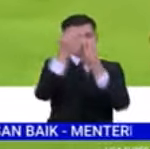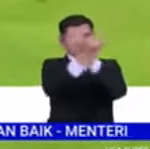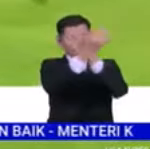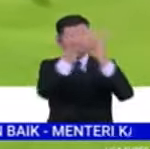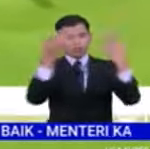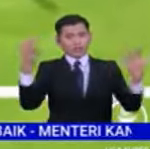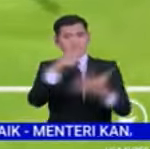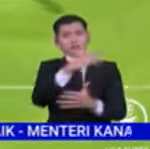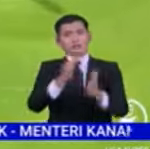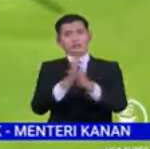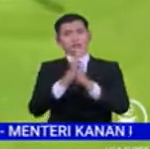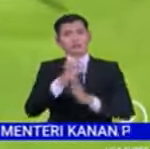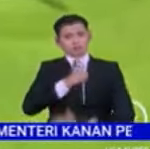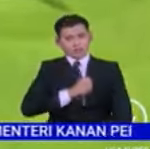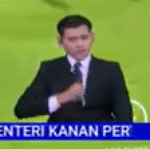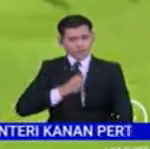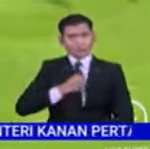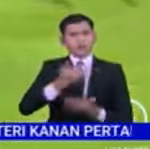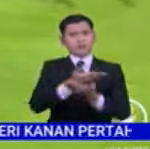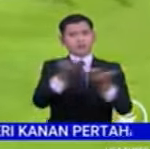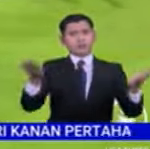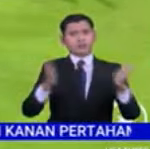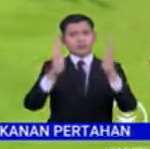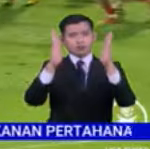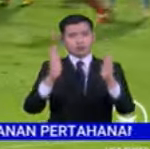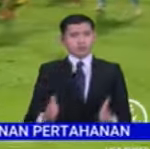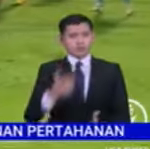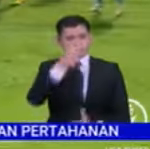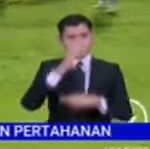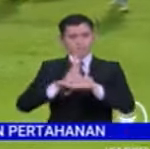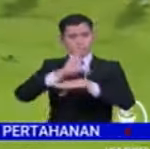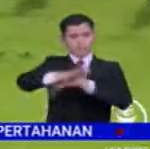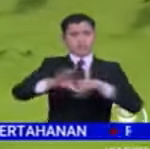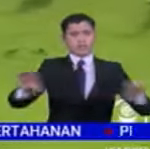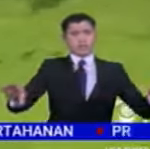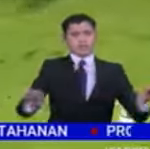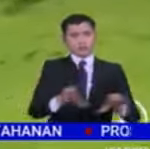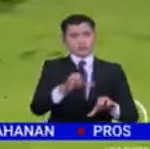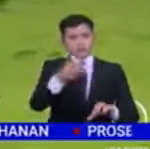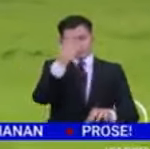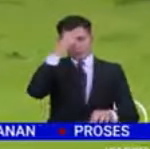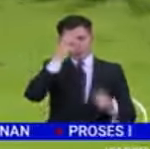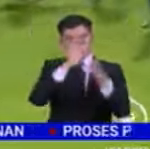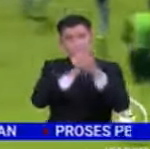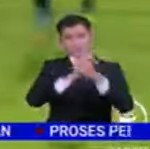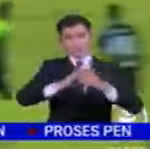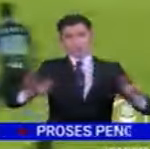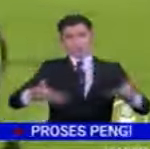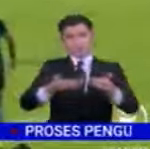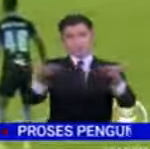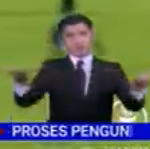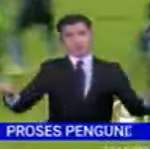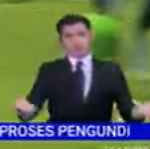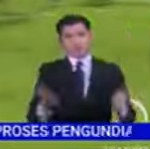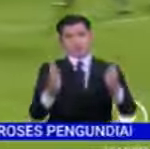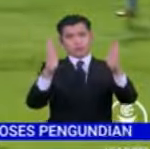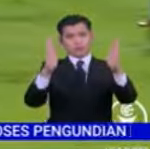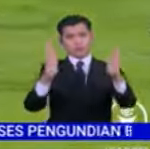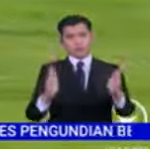pihaknya telah meminta maaf kepada semua yang terlibat karena ia terpaksa dilakukan demi keselamatan semua